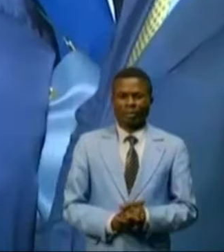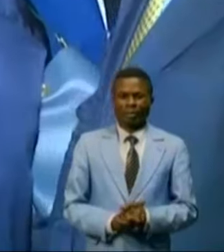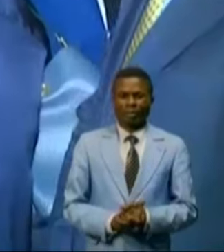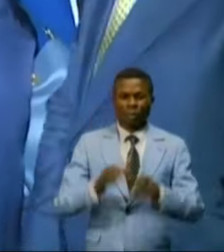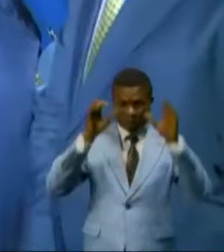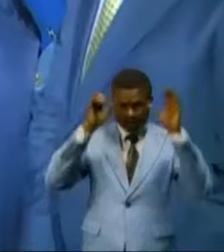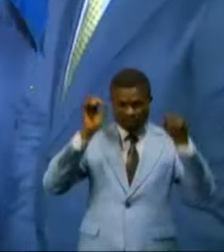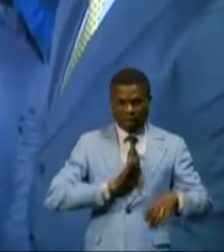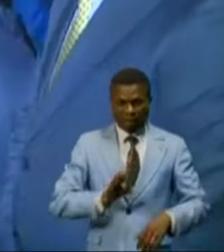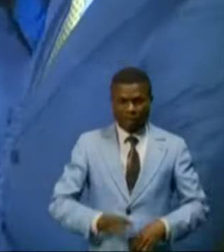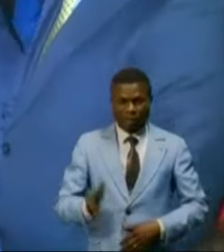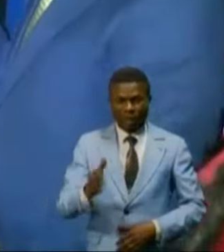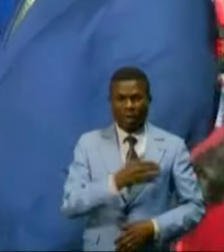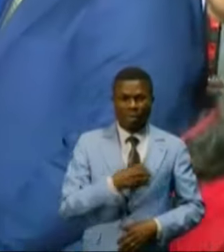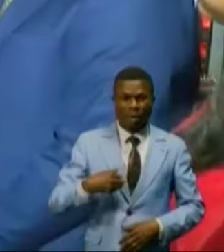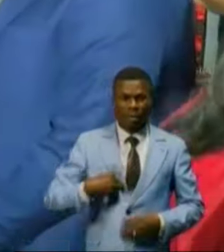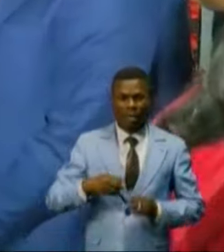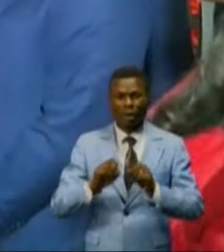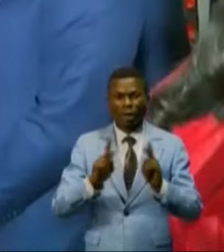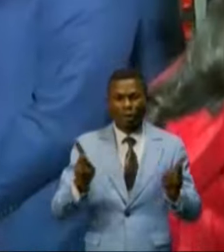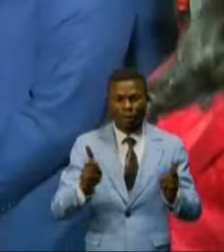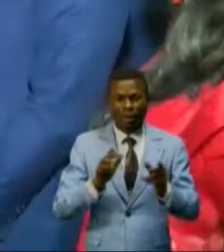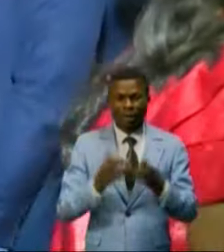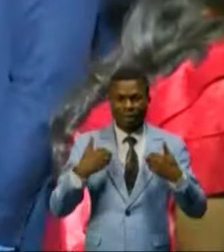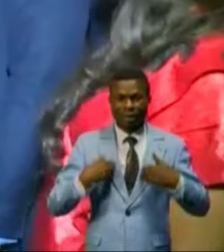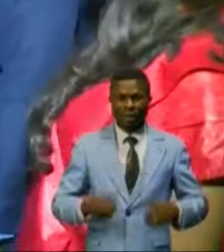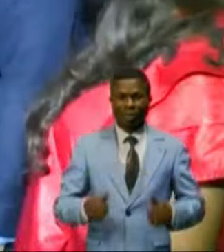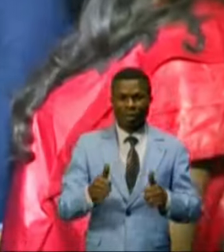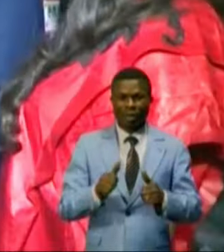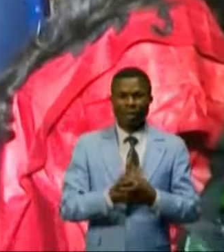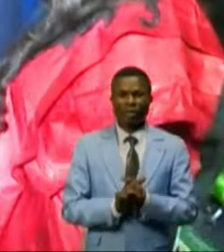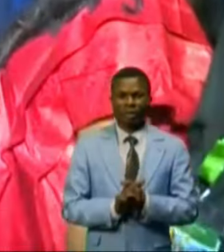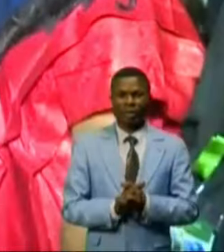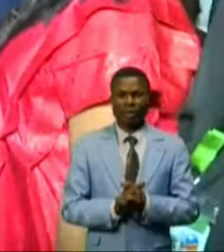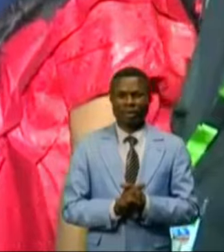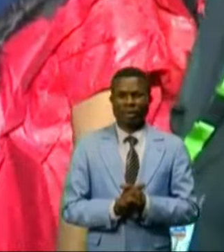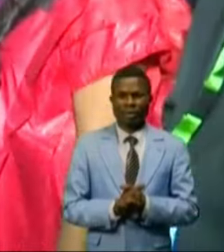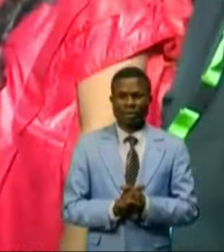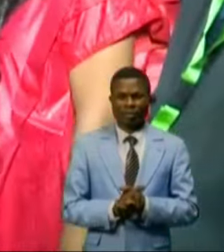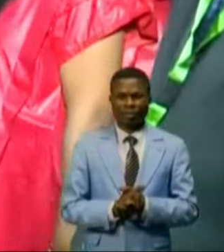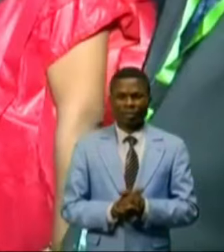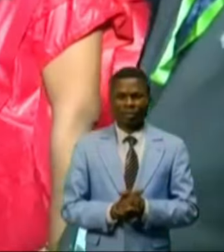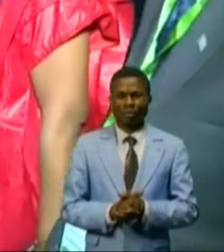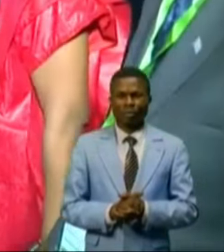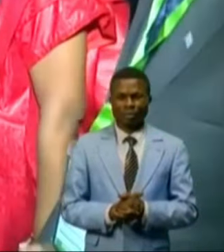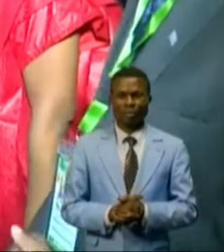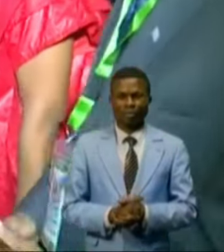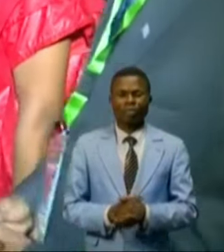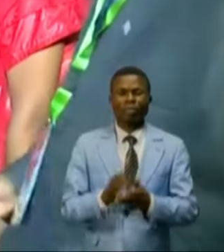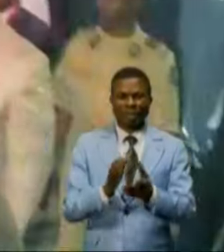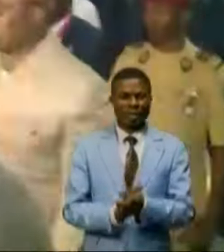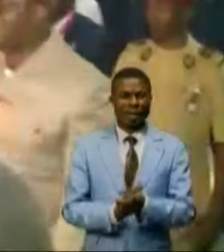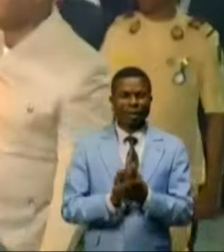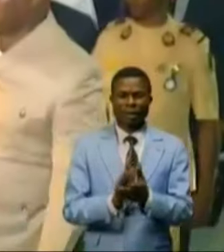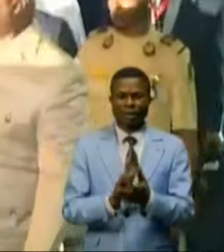Alors madame, ça va? Tout va bien? Ça va dans ce monde. Ah, ça